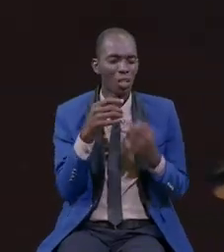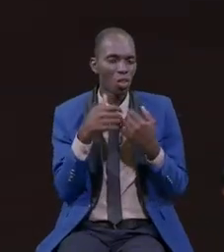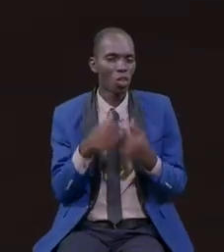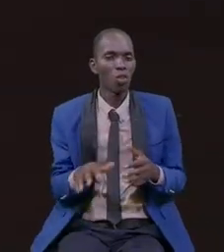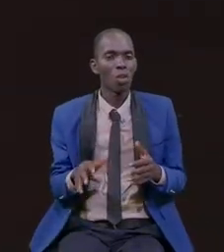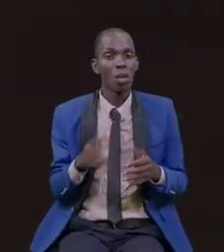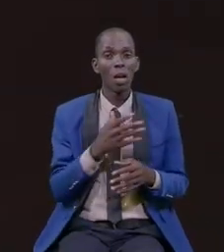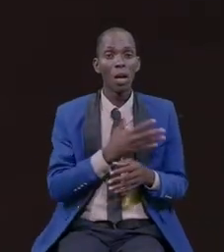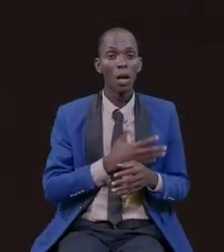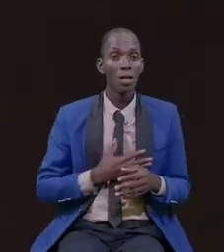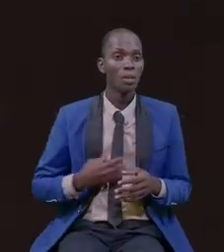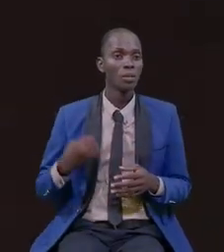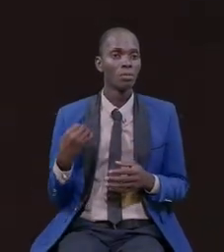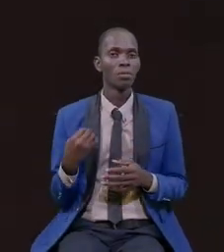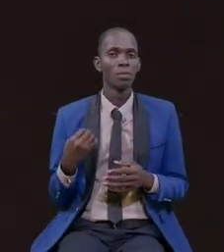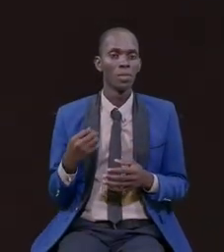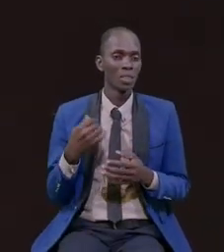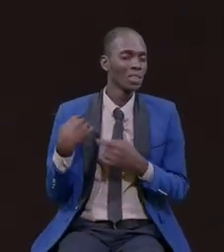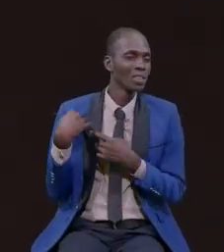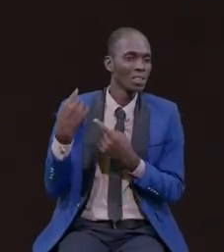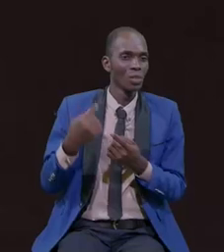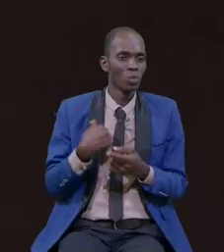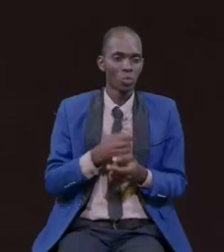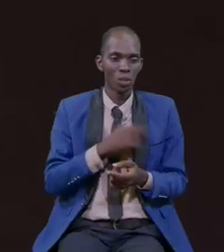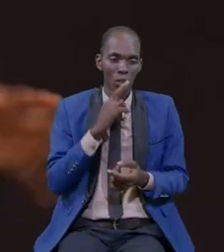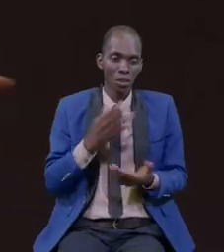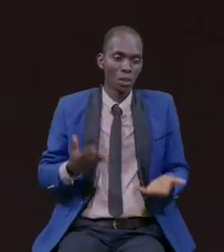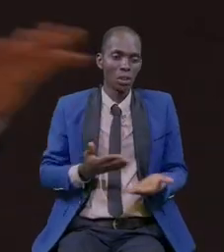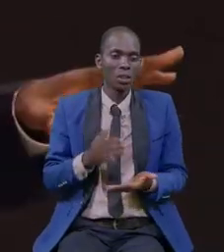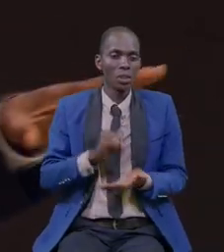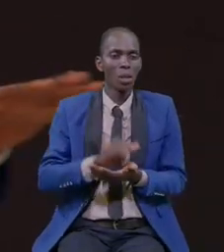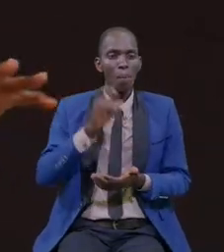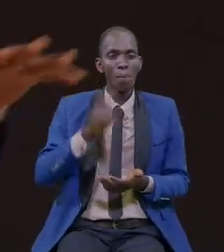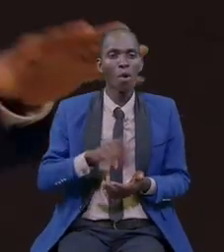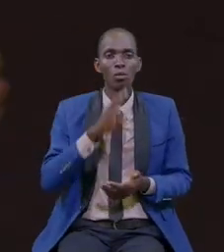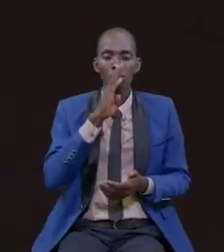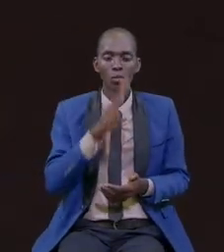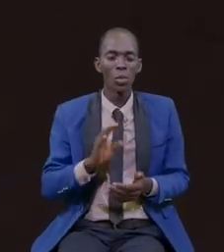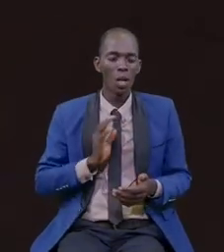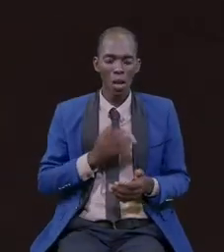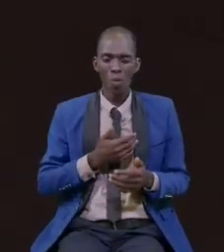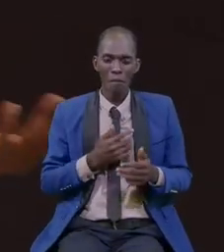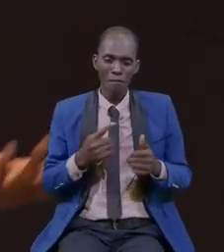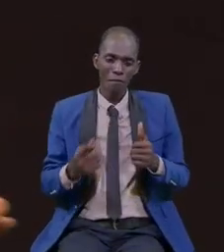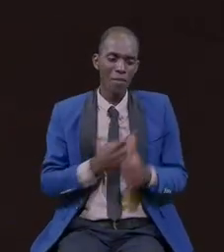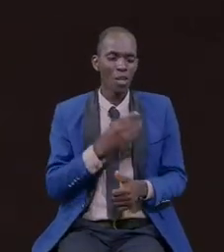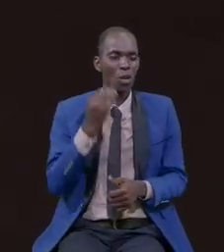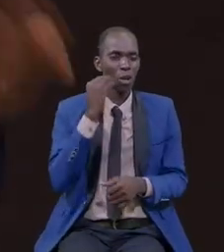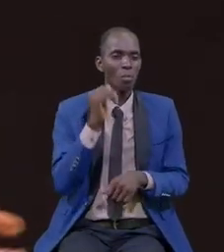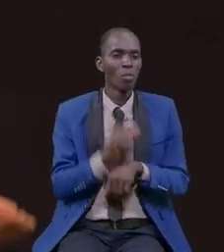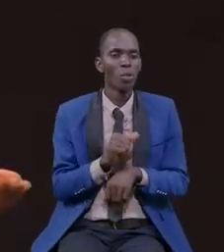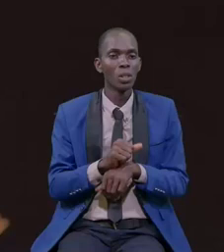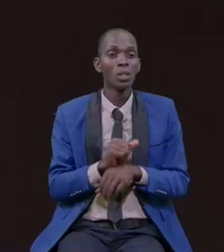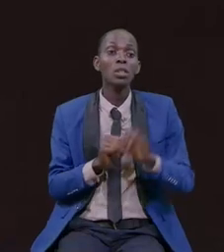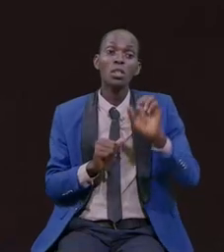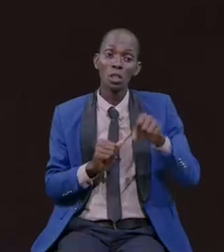sur la terre ça c'est notre devoir premier oui nous allons faire le travail séculier afin